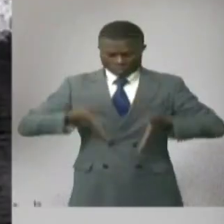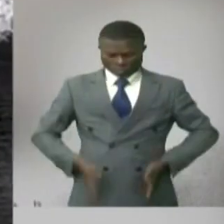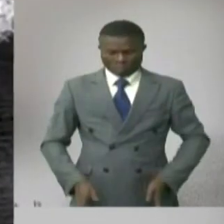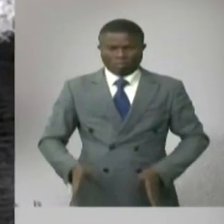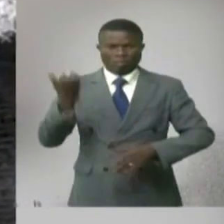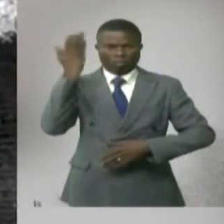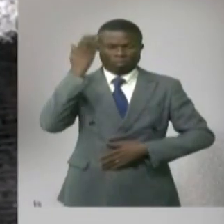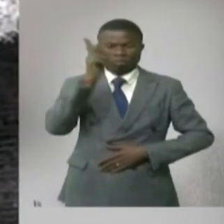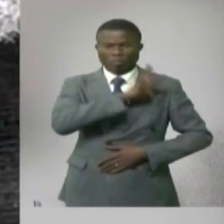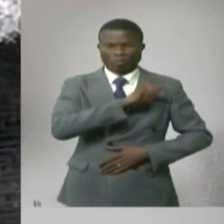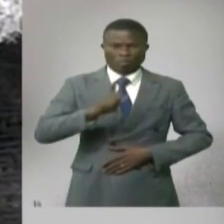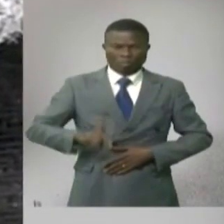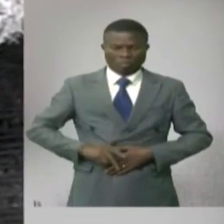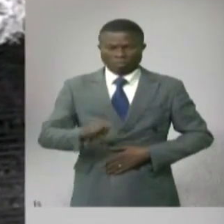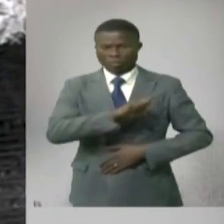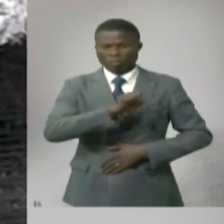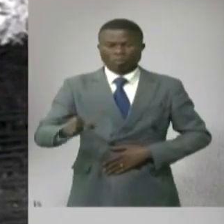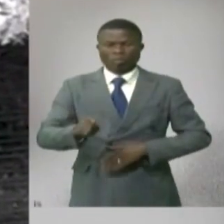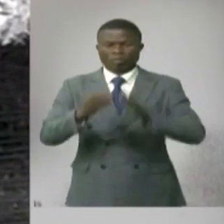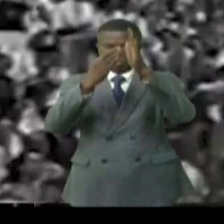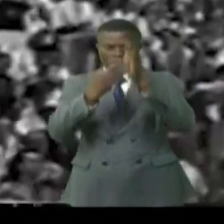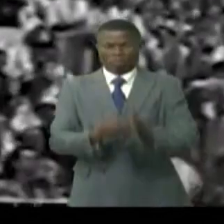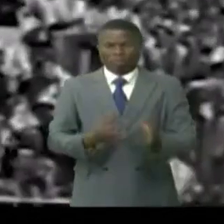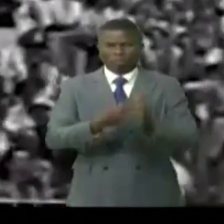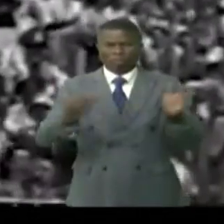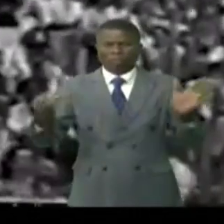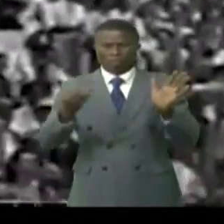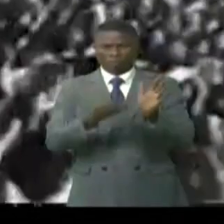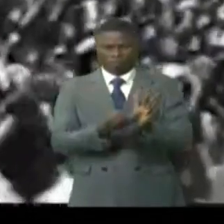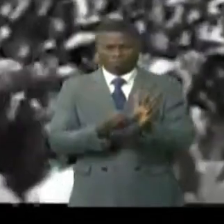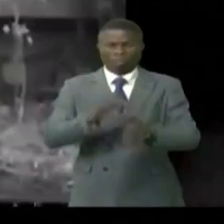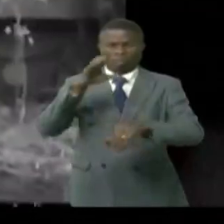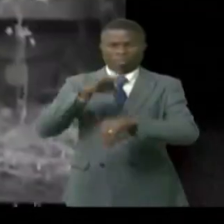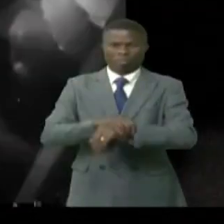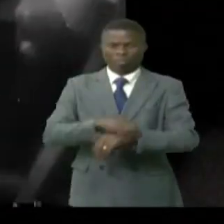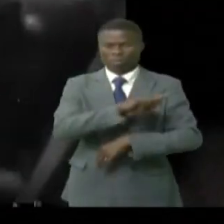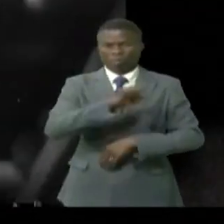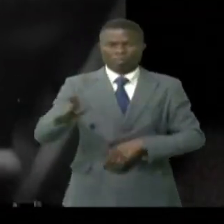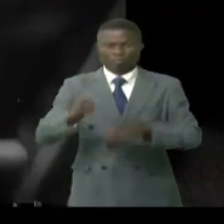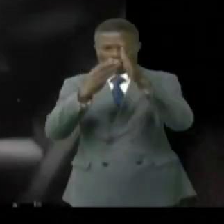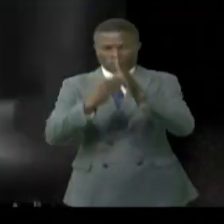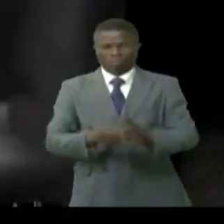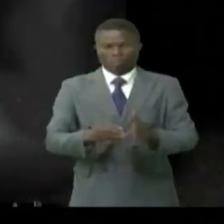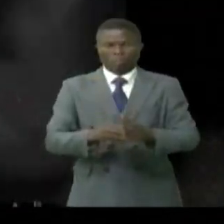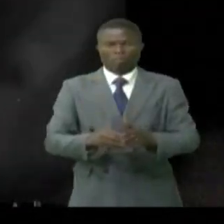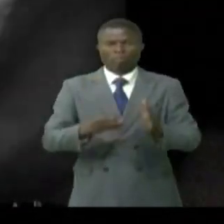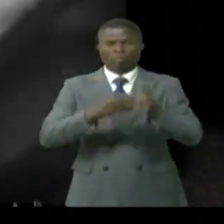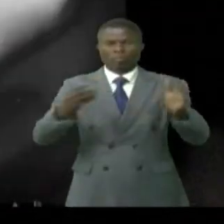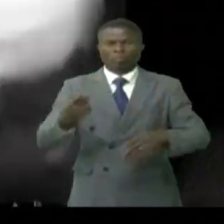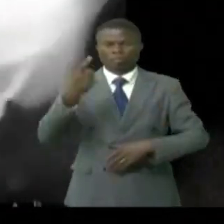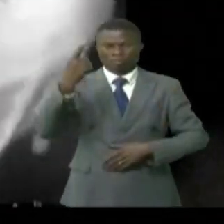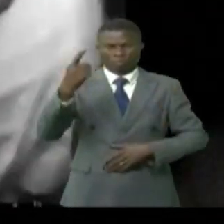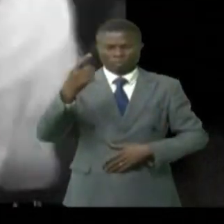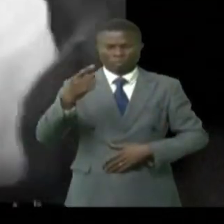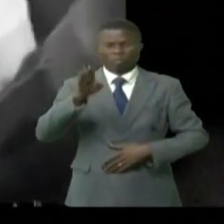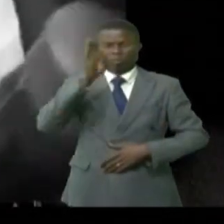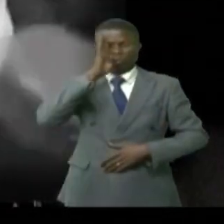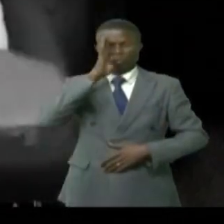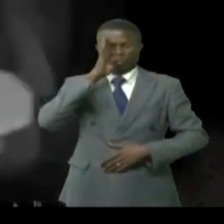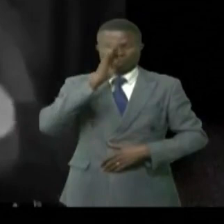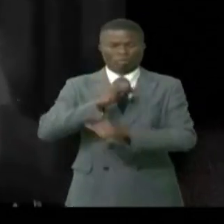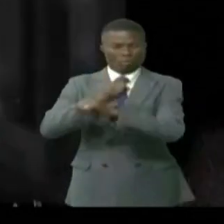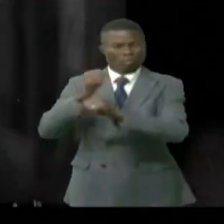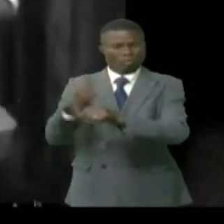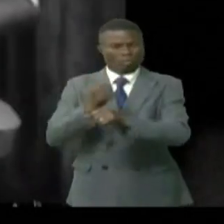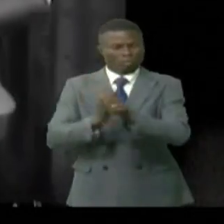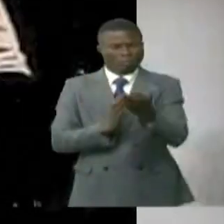de Simon Kimbangu en 1887 et son arrestation en 1921 par les colons belges, voulant l'empêcher